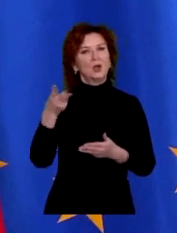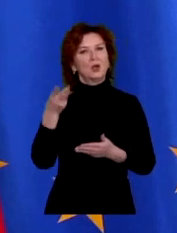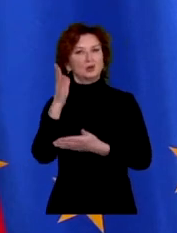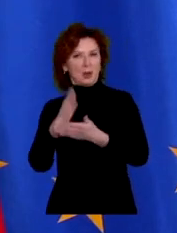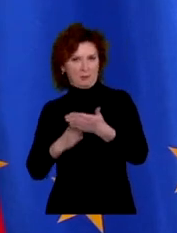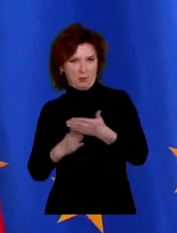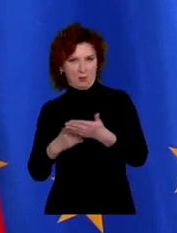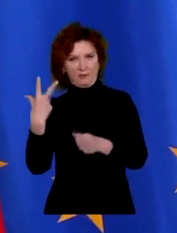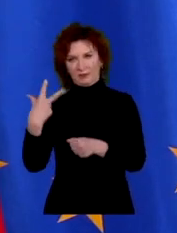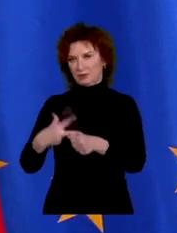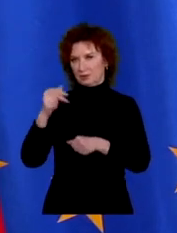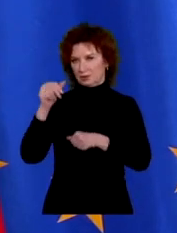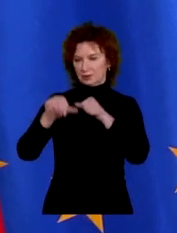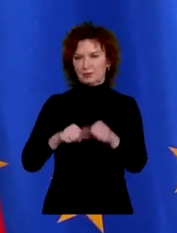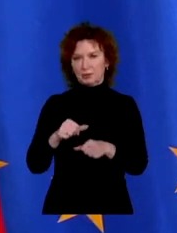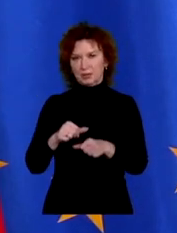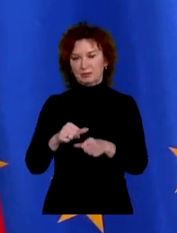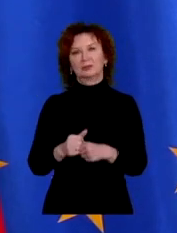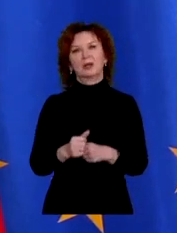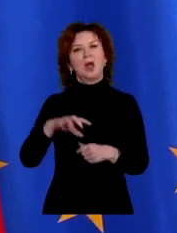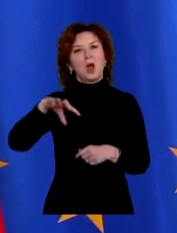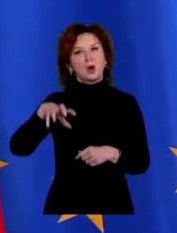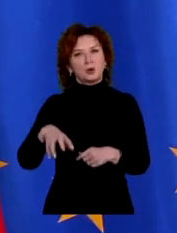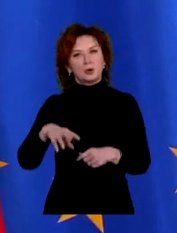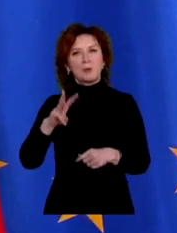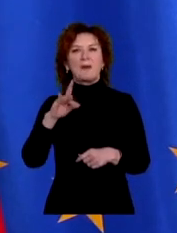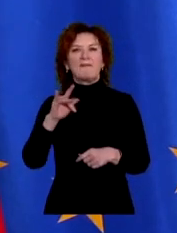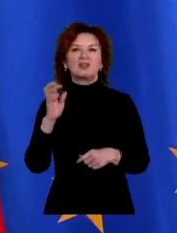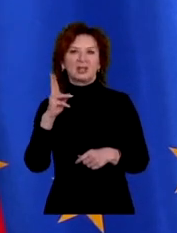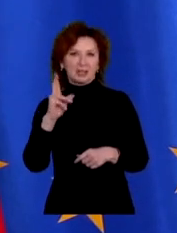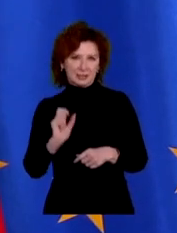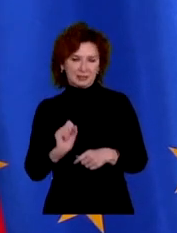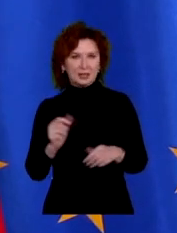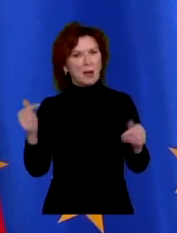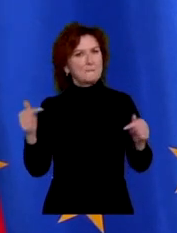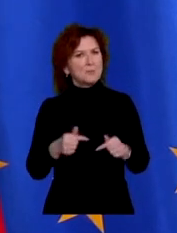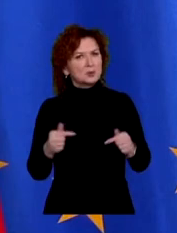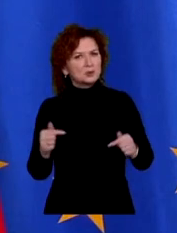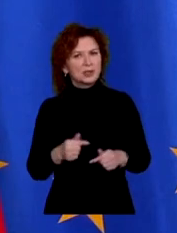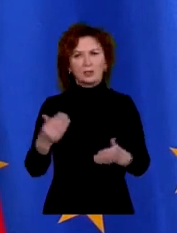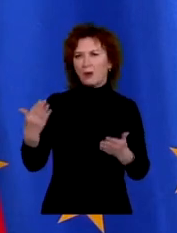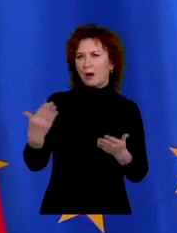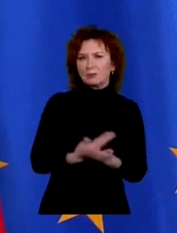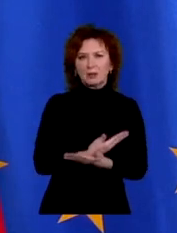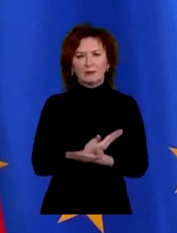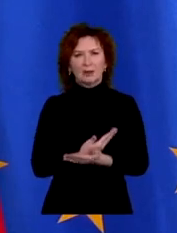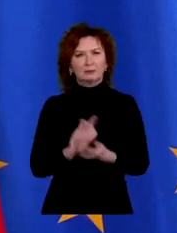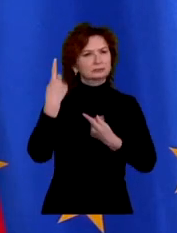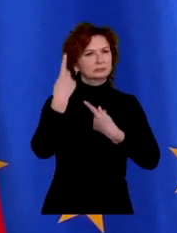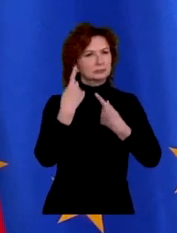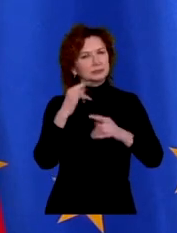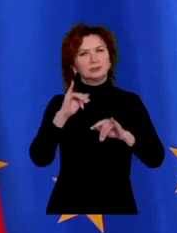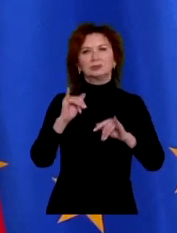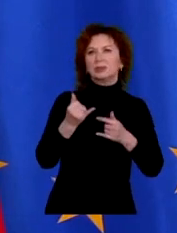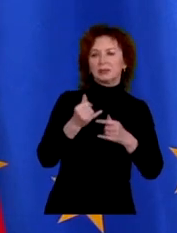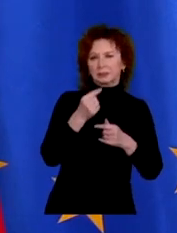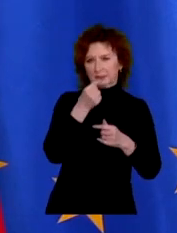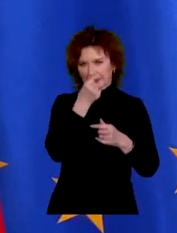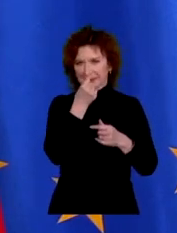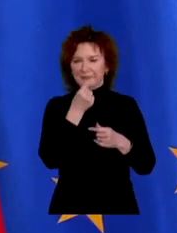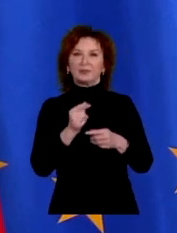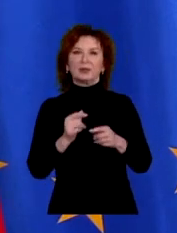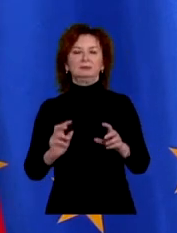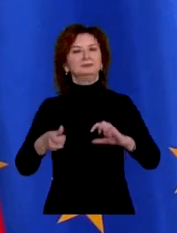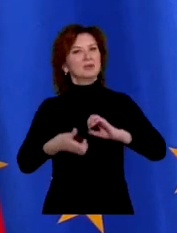mniej oczywista. Grupa Wyszehradzka musiała odnaleźć się w realiach funkcjonowania w ramach struktury Sojuszu